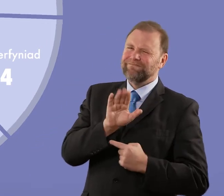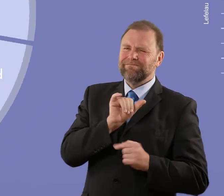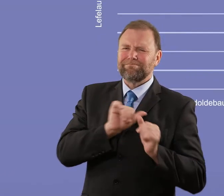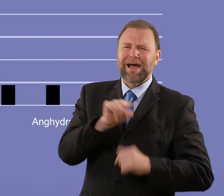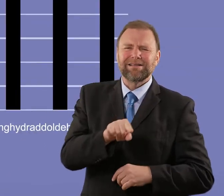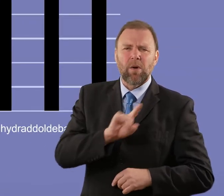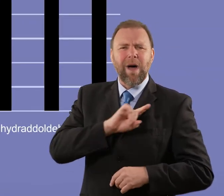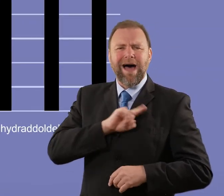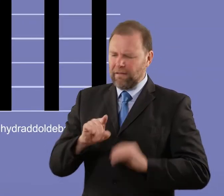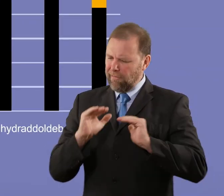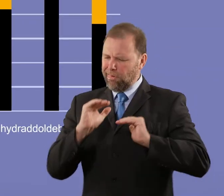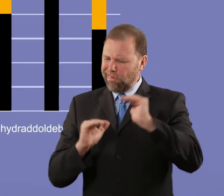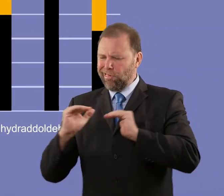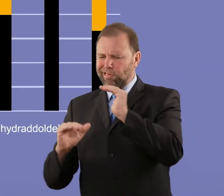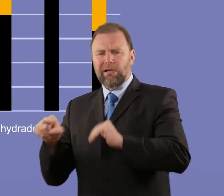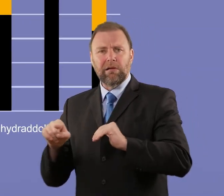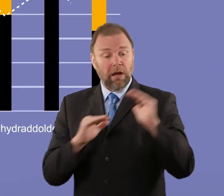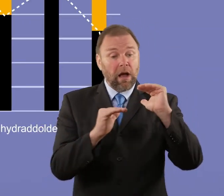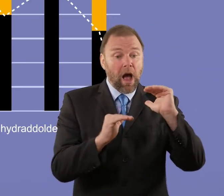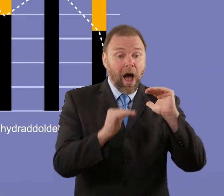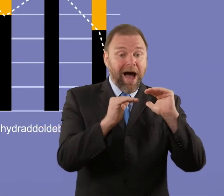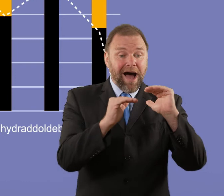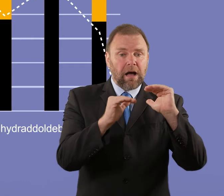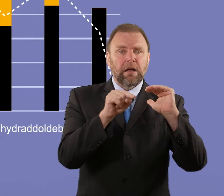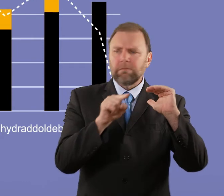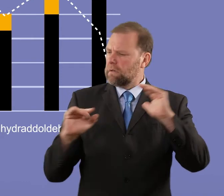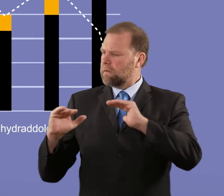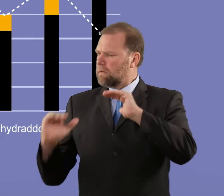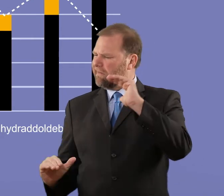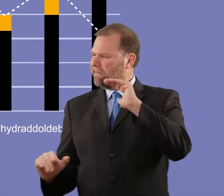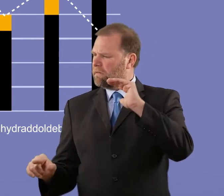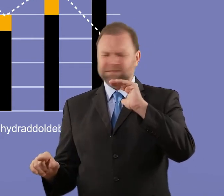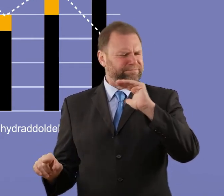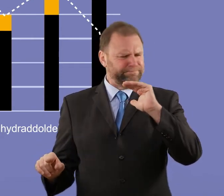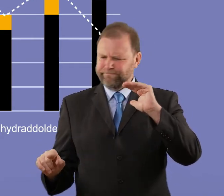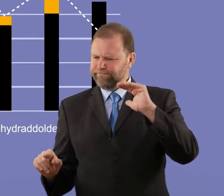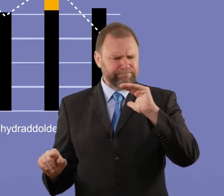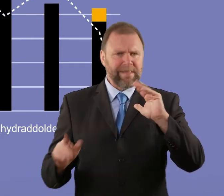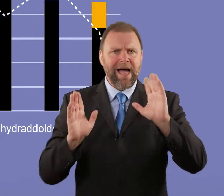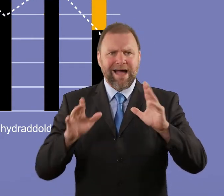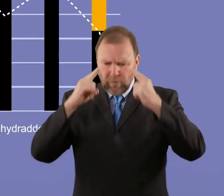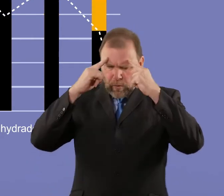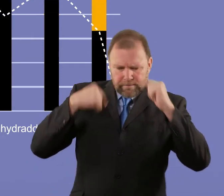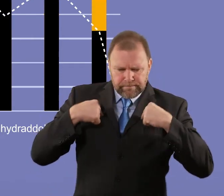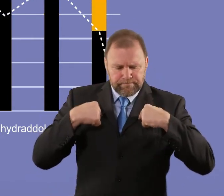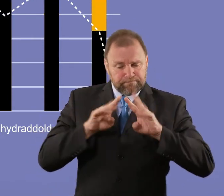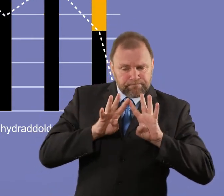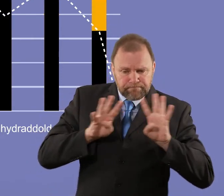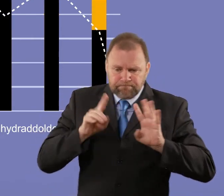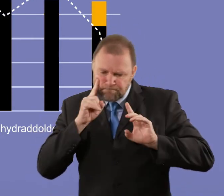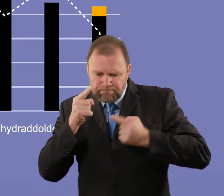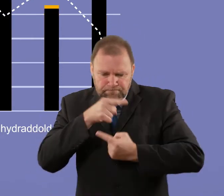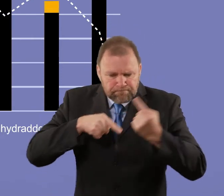gwasanaethau. Bydd y ddyletswydd yn ei gwneud yn ofynnol iddynt ddeall effaith lawn eu penderfyniadau, fel sut y gallai